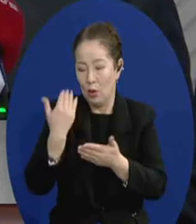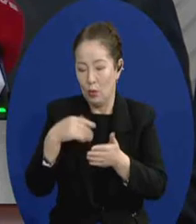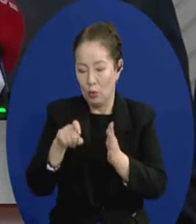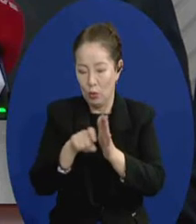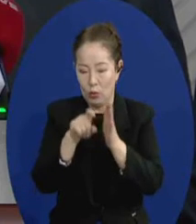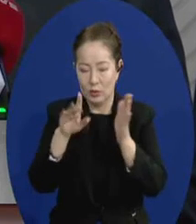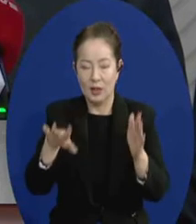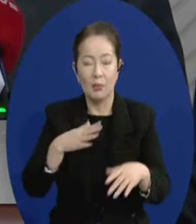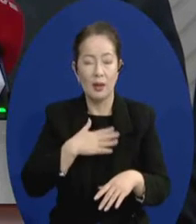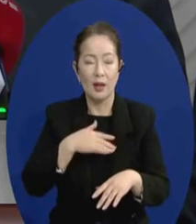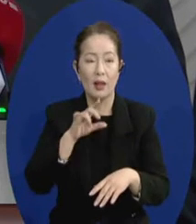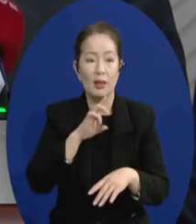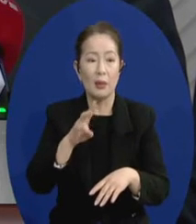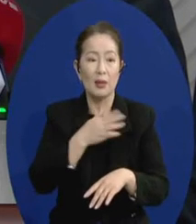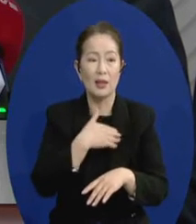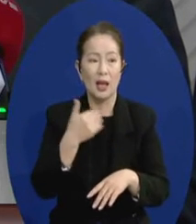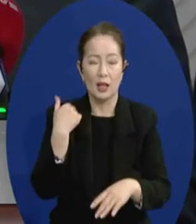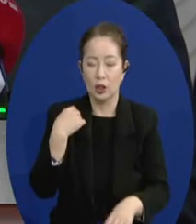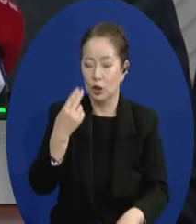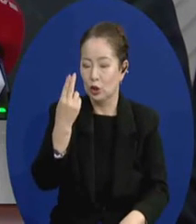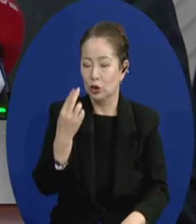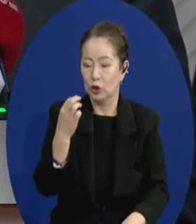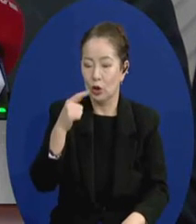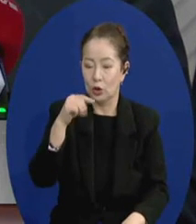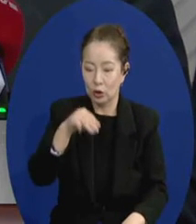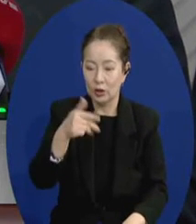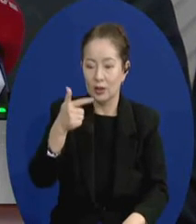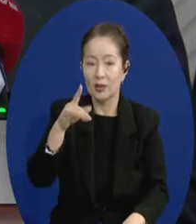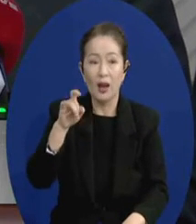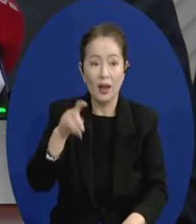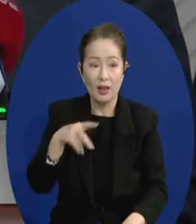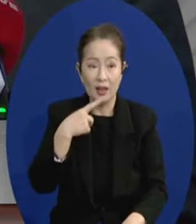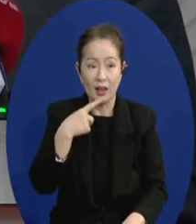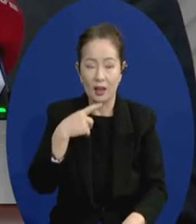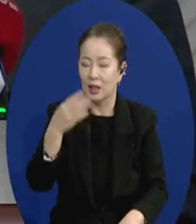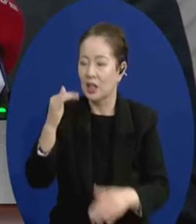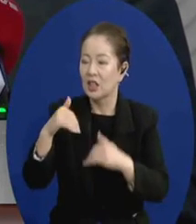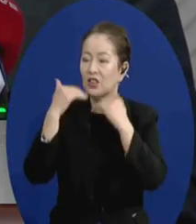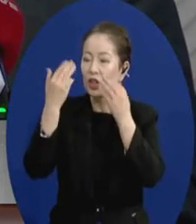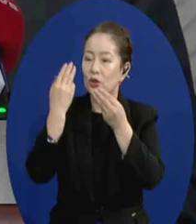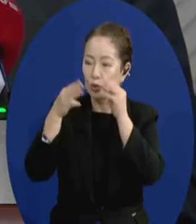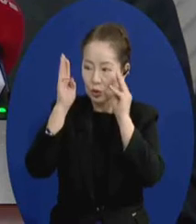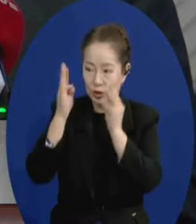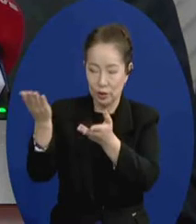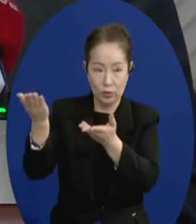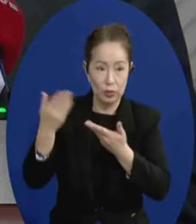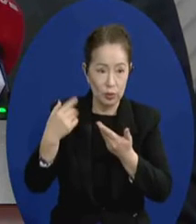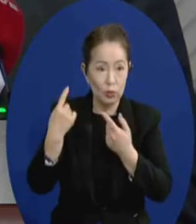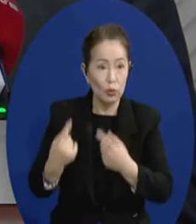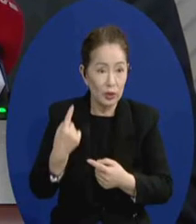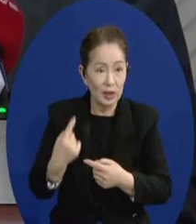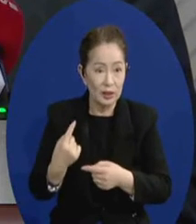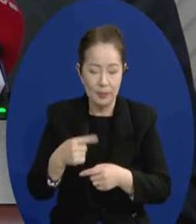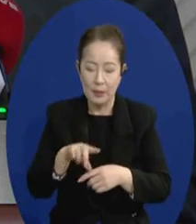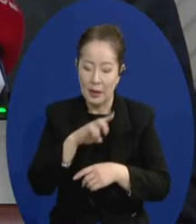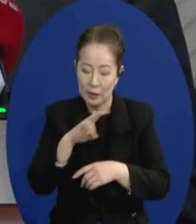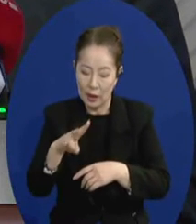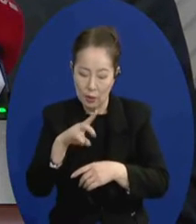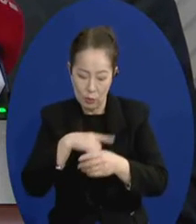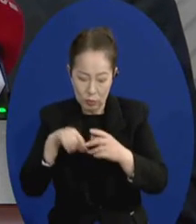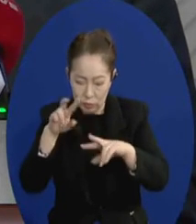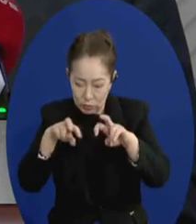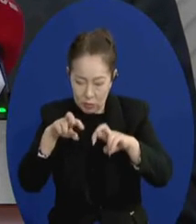сая манай намын дарга цогтгөрл хэллээ. Дээд шүүхийн шийдвэрийг харж ирсэн. Нэгэнт одоо ингээд намын асуудал дээд